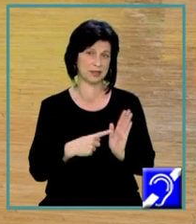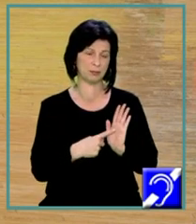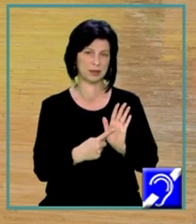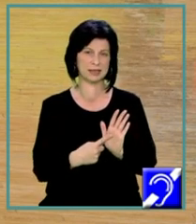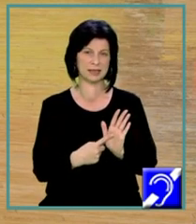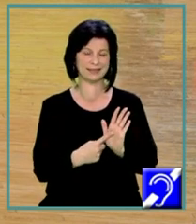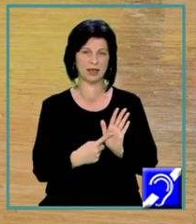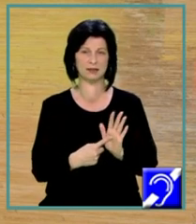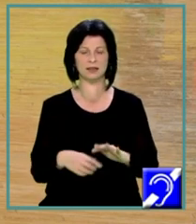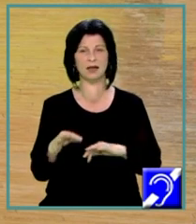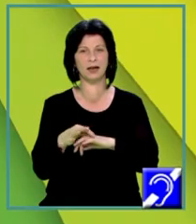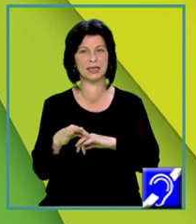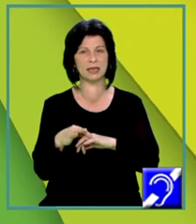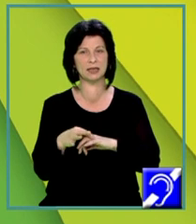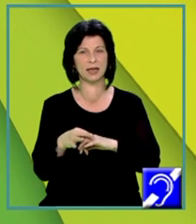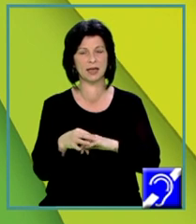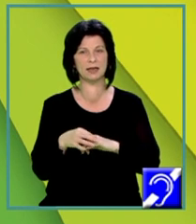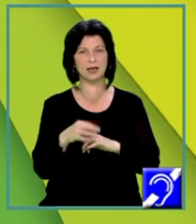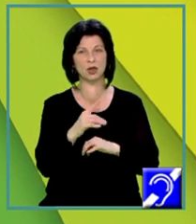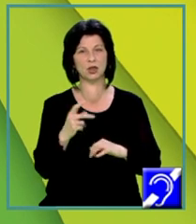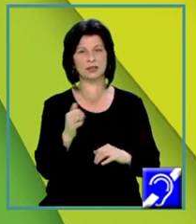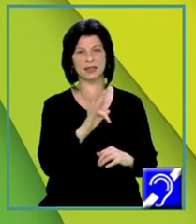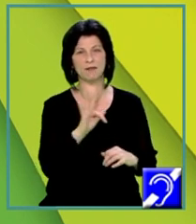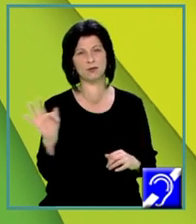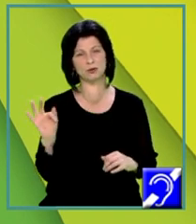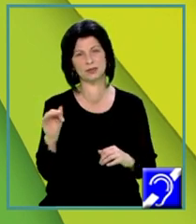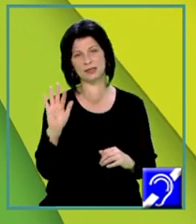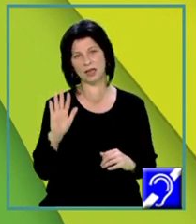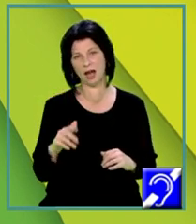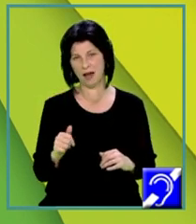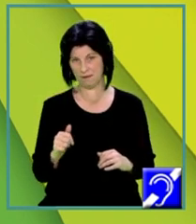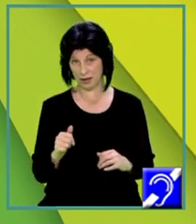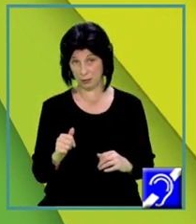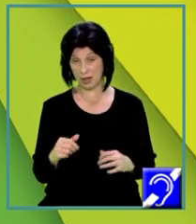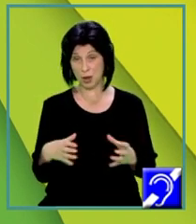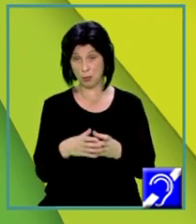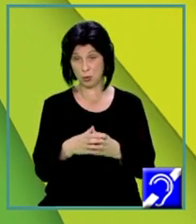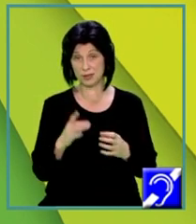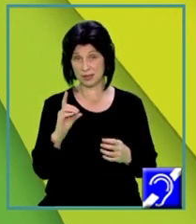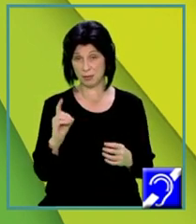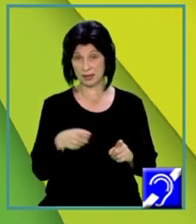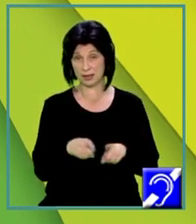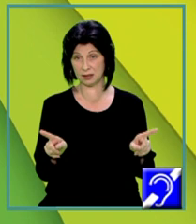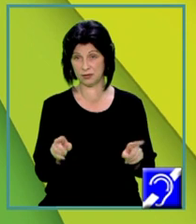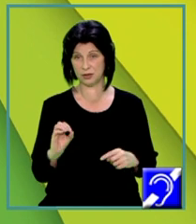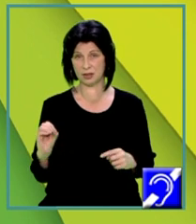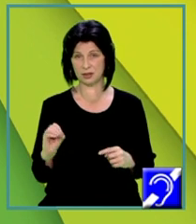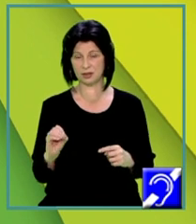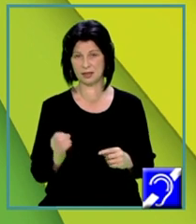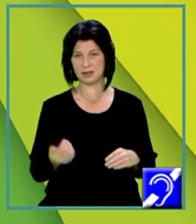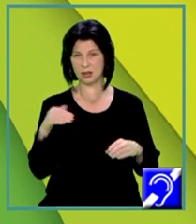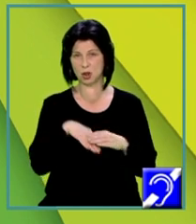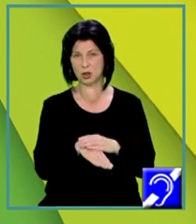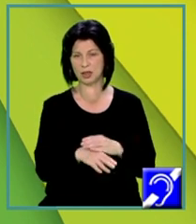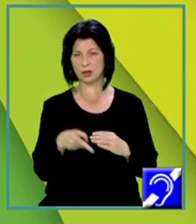a Inelelor de funcții fi Deci o mulțime vidă D inclus în aer și fie f mulțimea tuturor funcțiilor